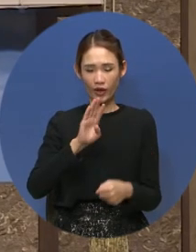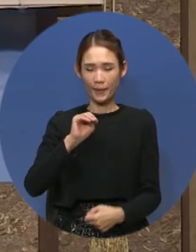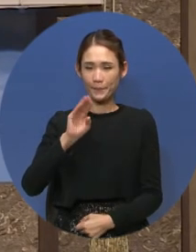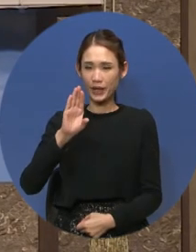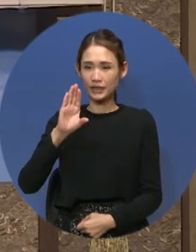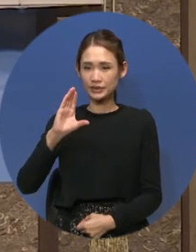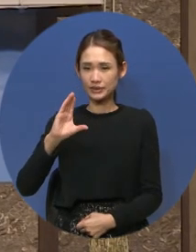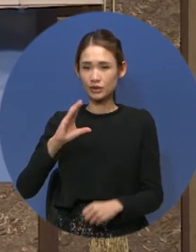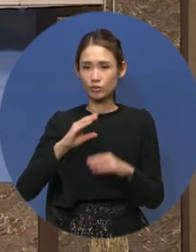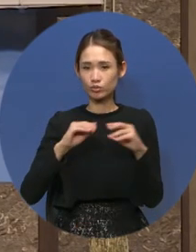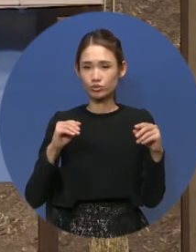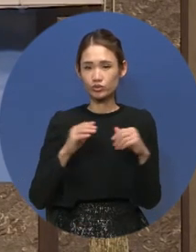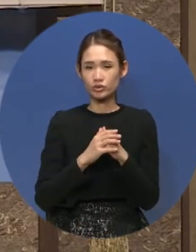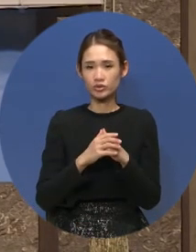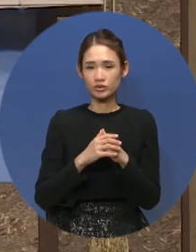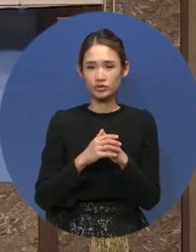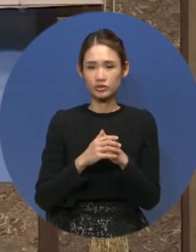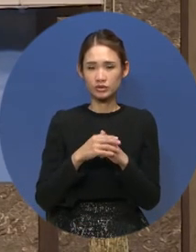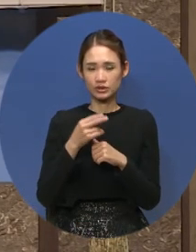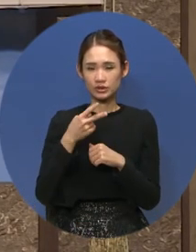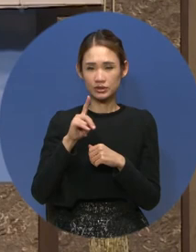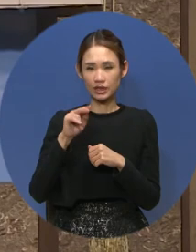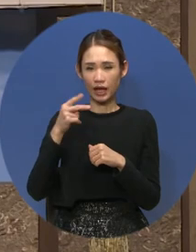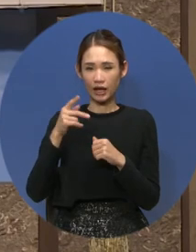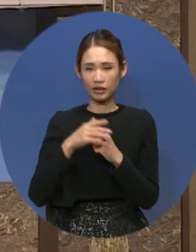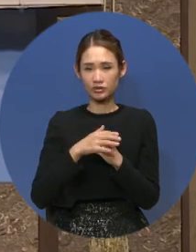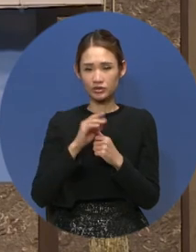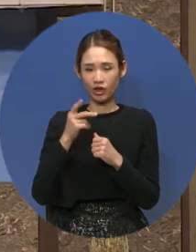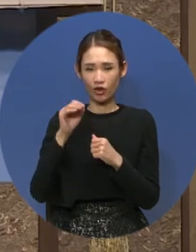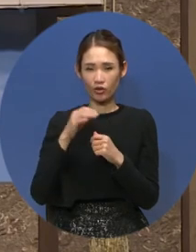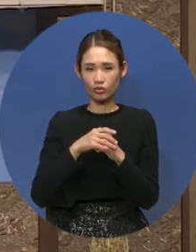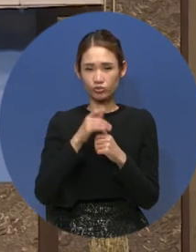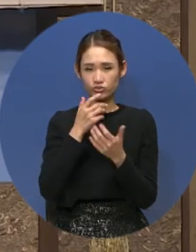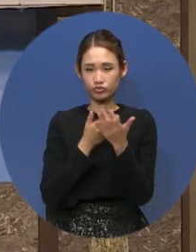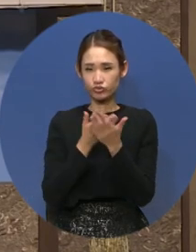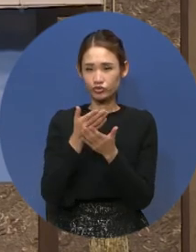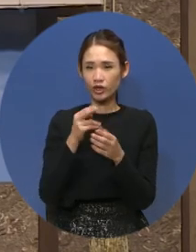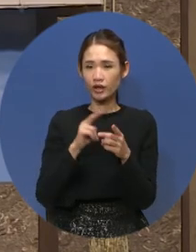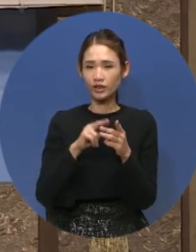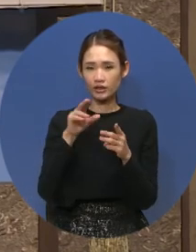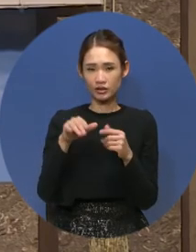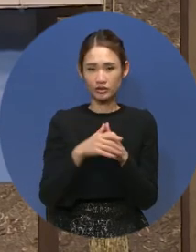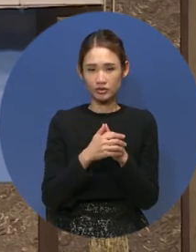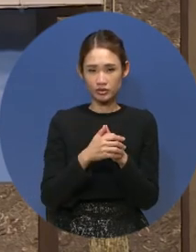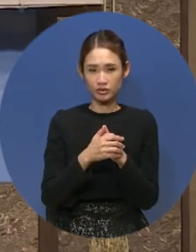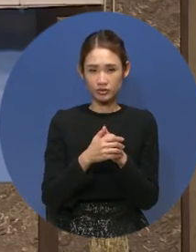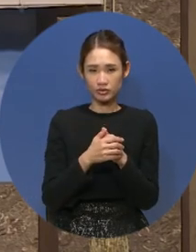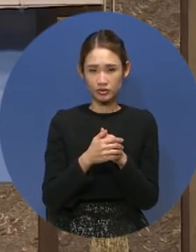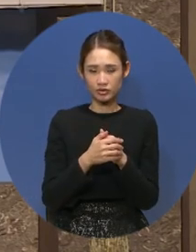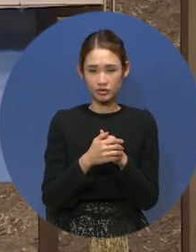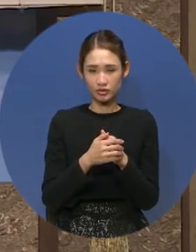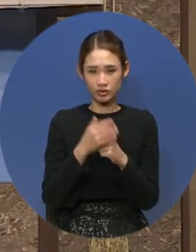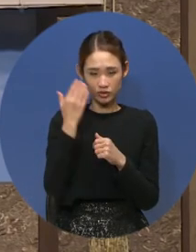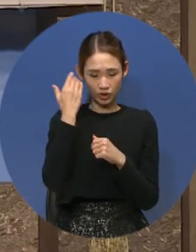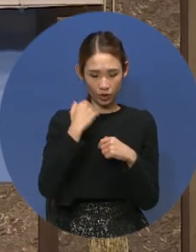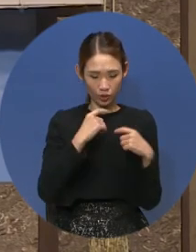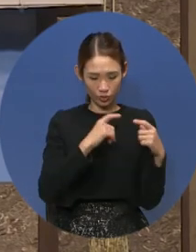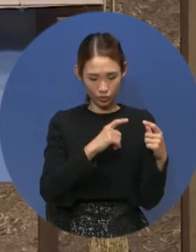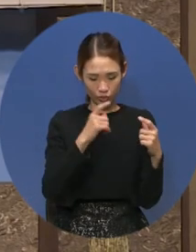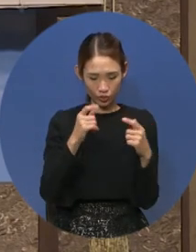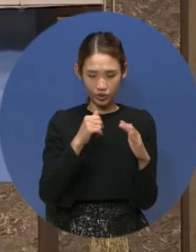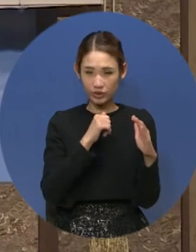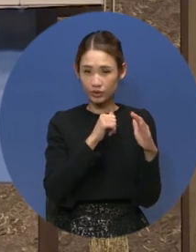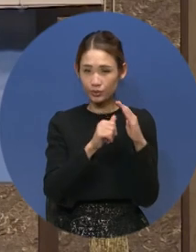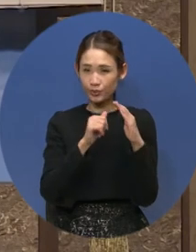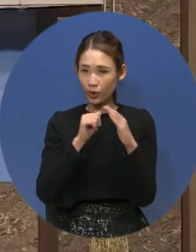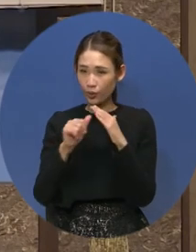여의도 MBC 그 부지 네. 그리고 당산동 서영물센터 부지 그리고 신길산동의 그 부지에 우리